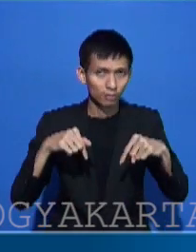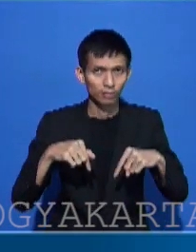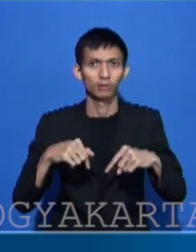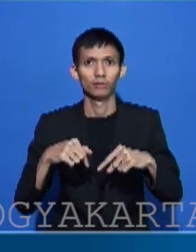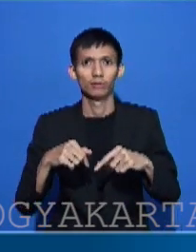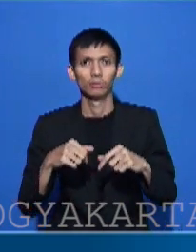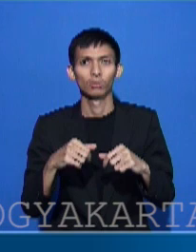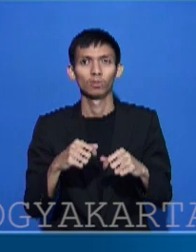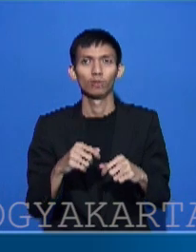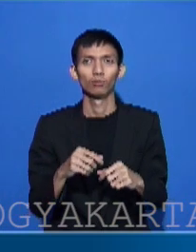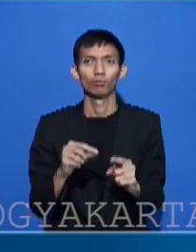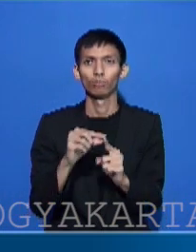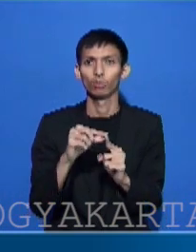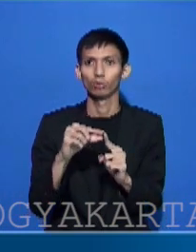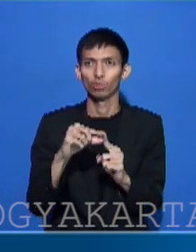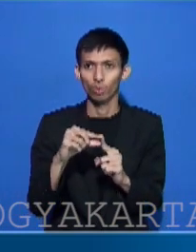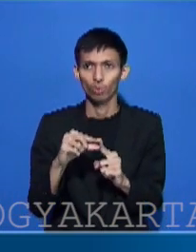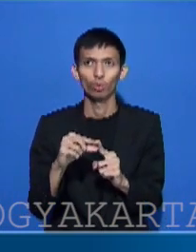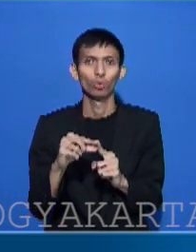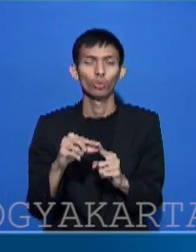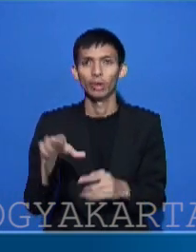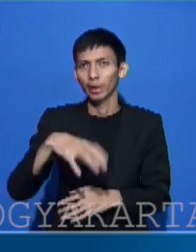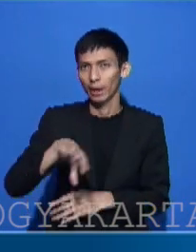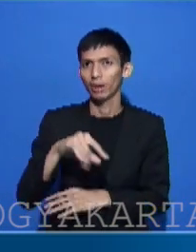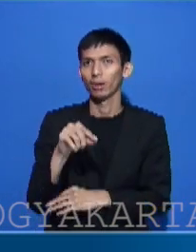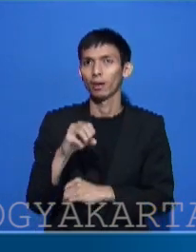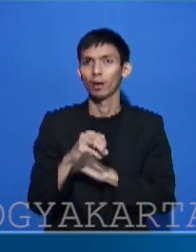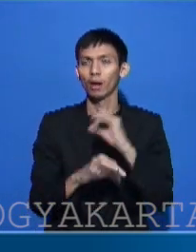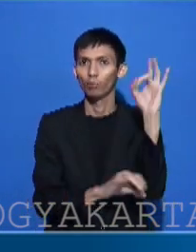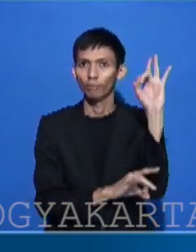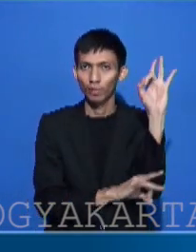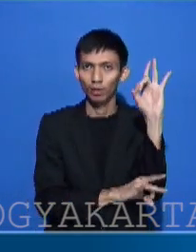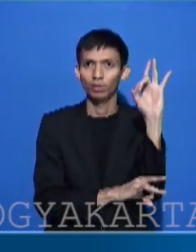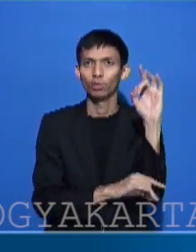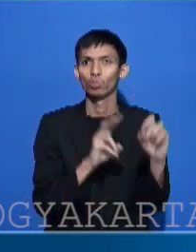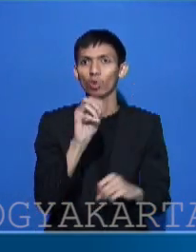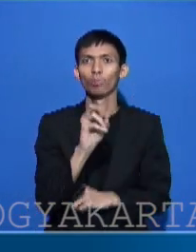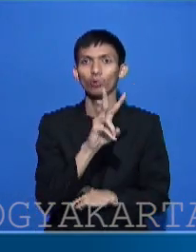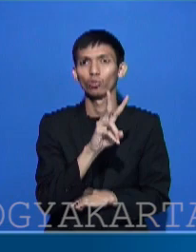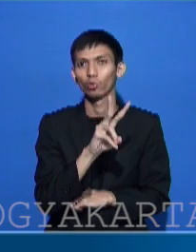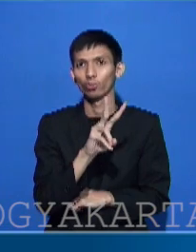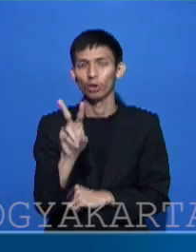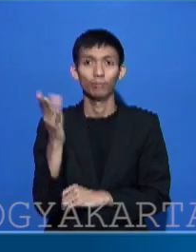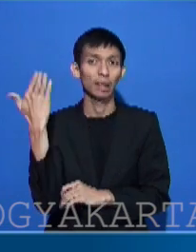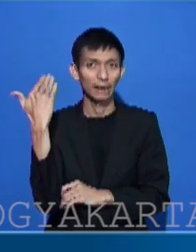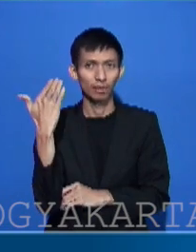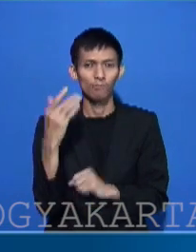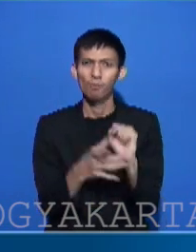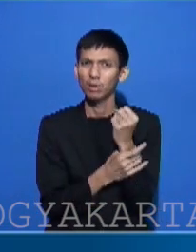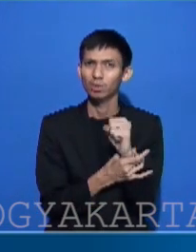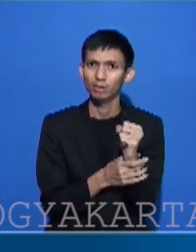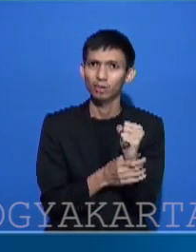Ibarat Kebumen itu kemarin yang banyak ya waktu 2022. Kemudian dari Magelang, dari